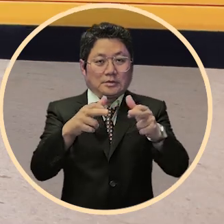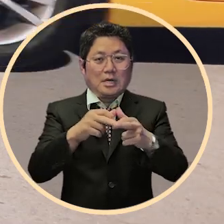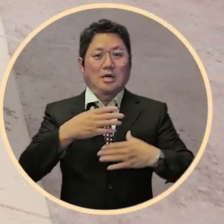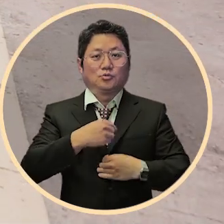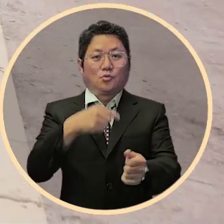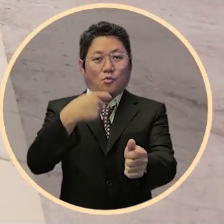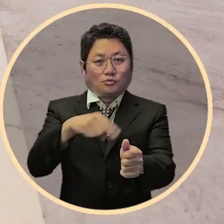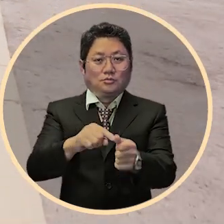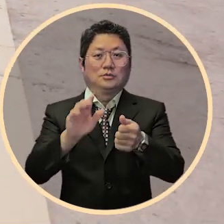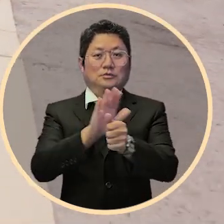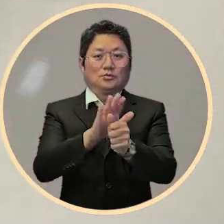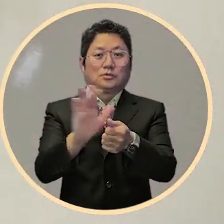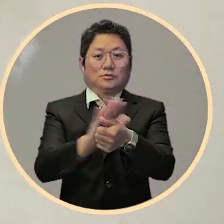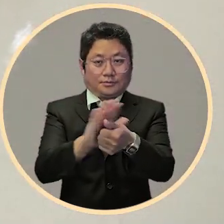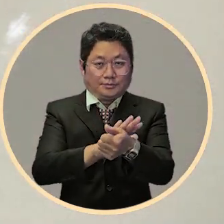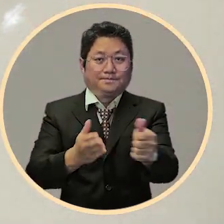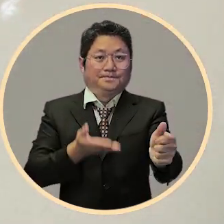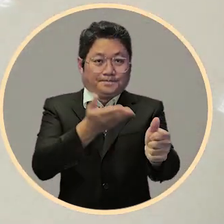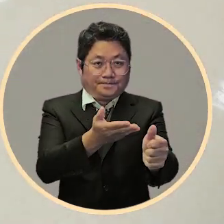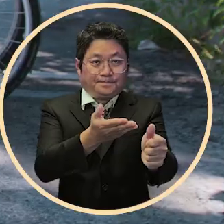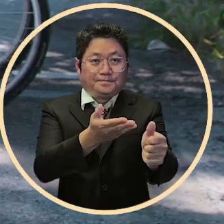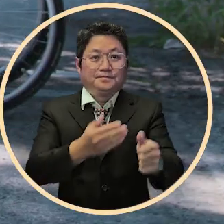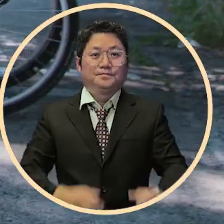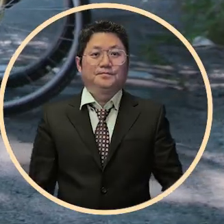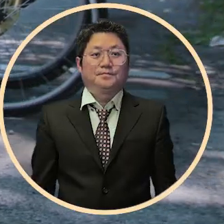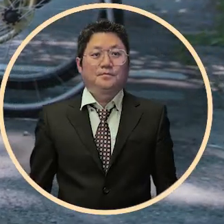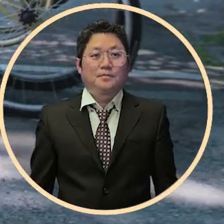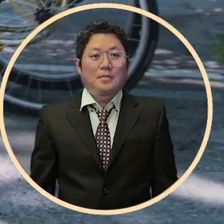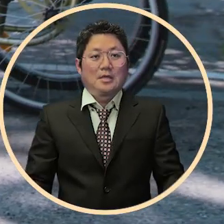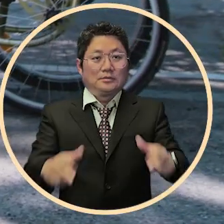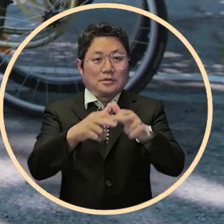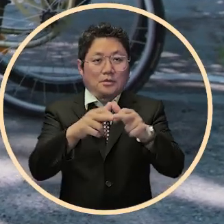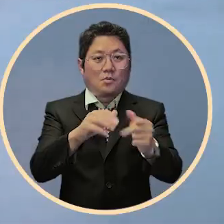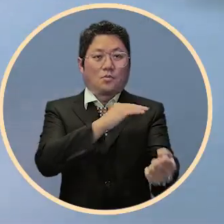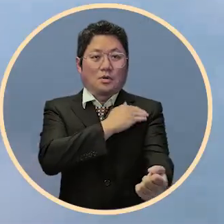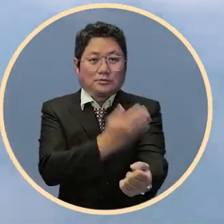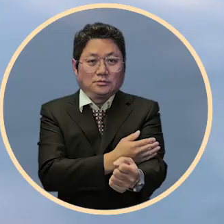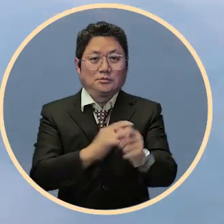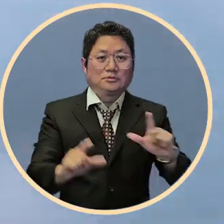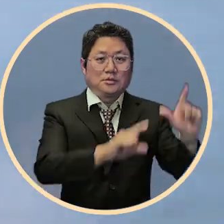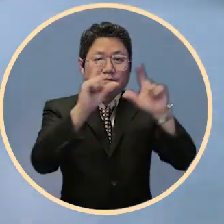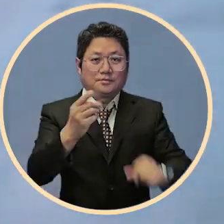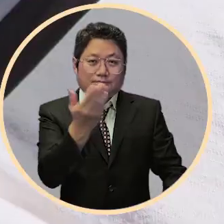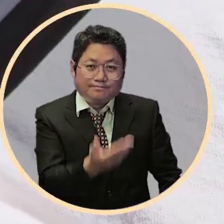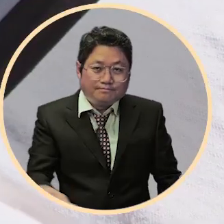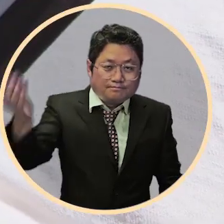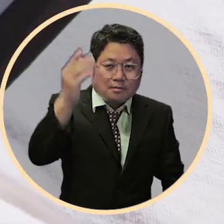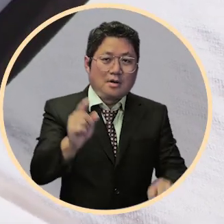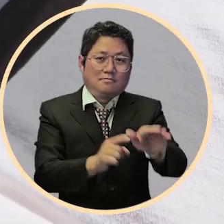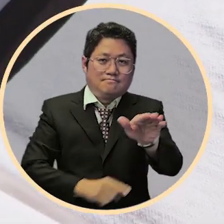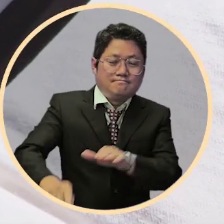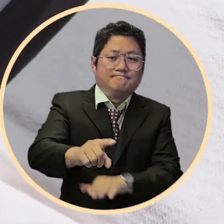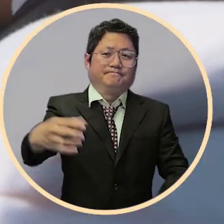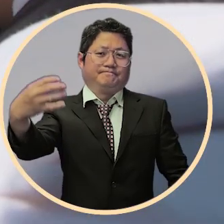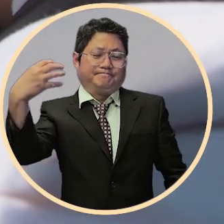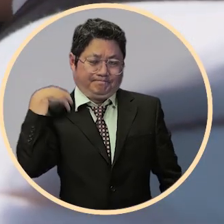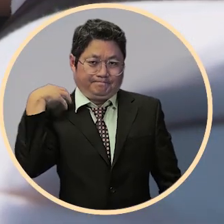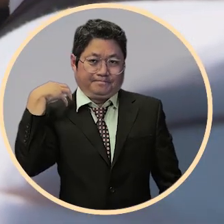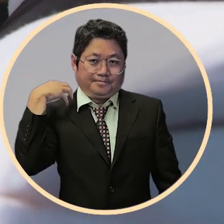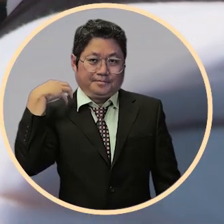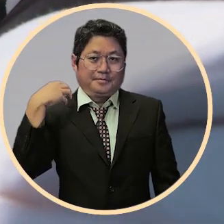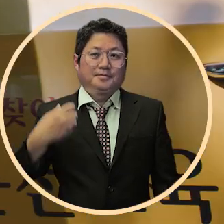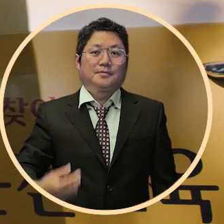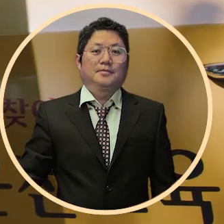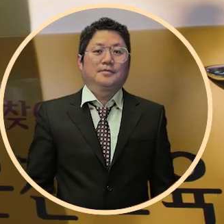또한 장애인 운전교육 지원 서비스를 제공하여 장애인의 권익 증진 및 삶의 질 향상에 선도적